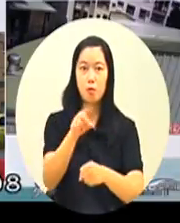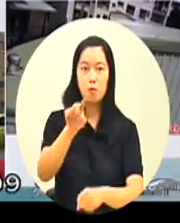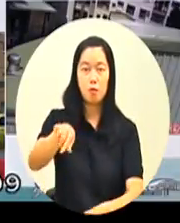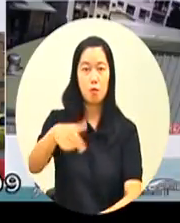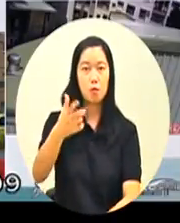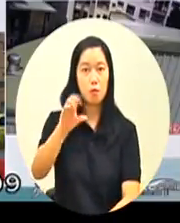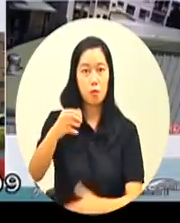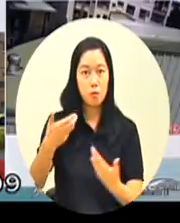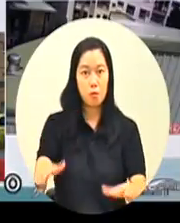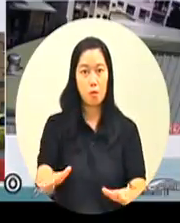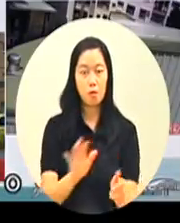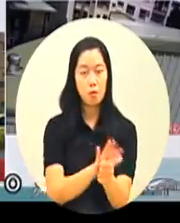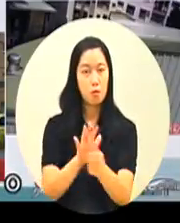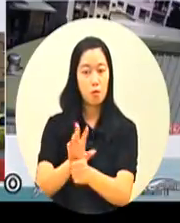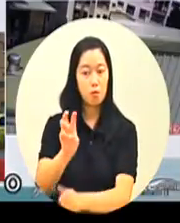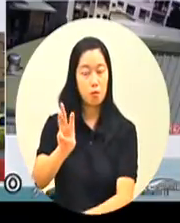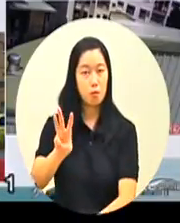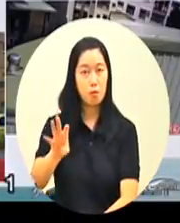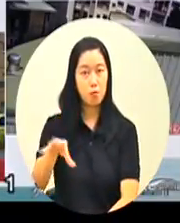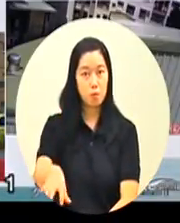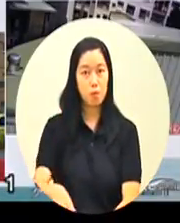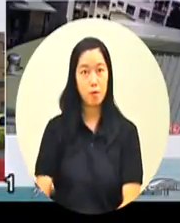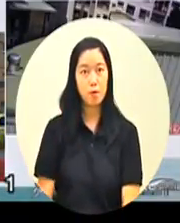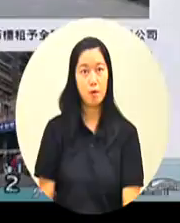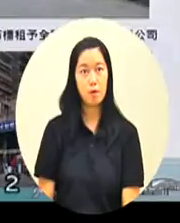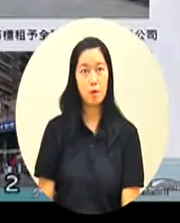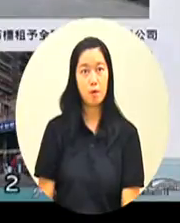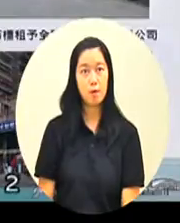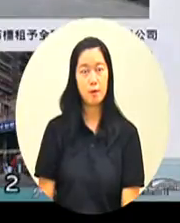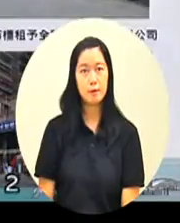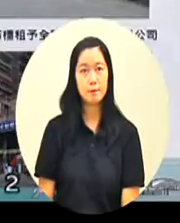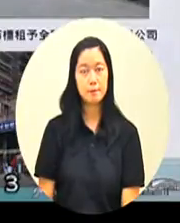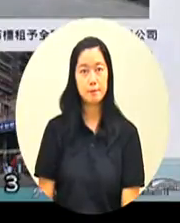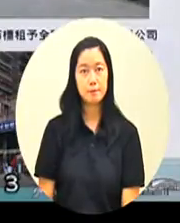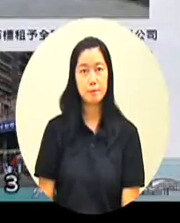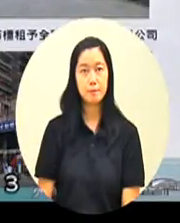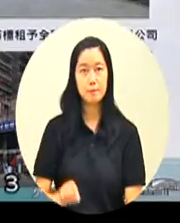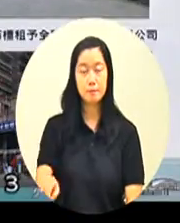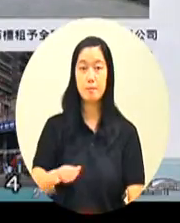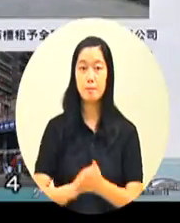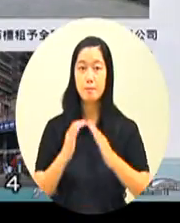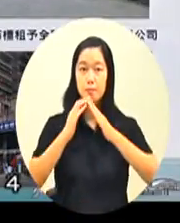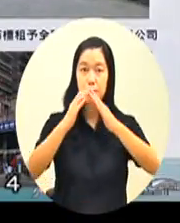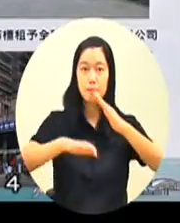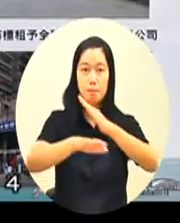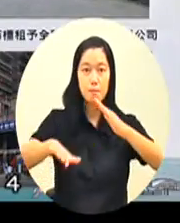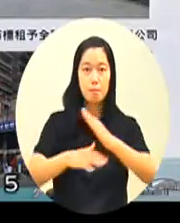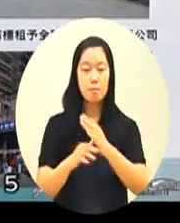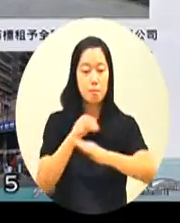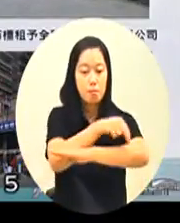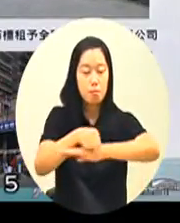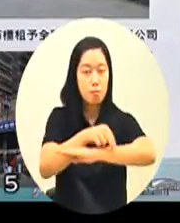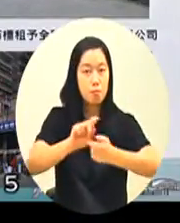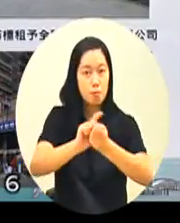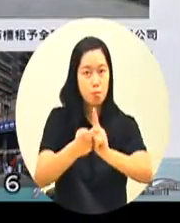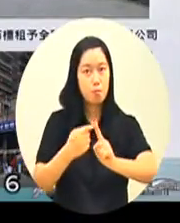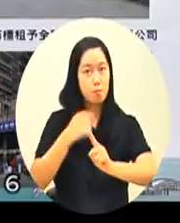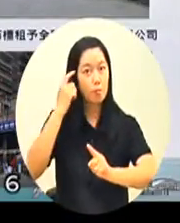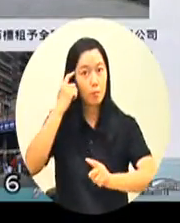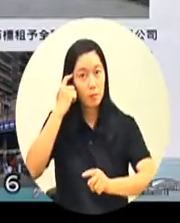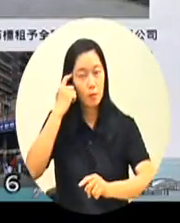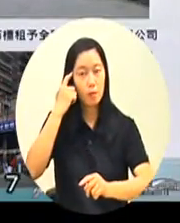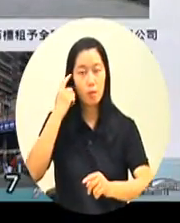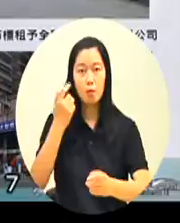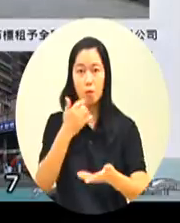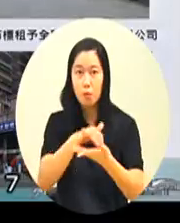改善了33场次。那在下一页，那在市场活化的部分哦，我们估计就是我们现在已